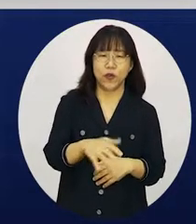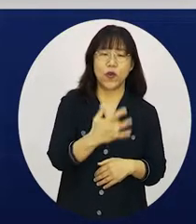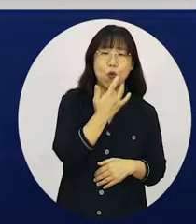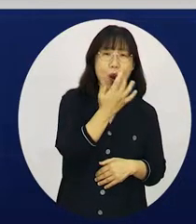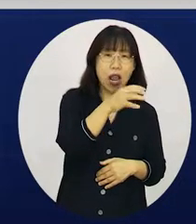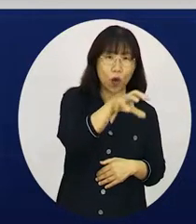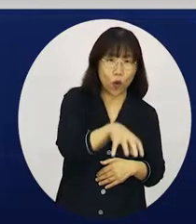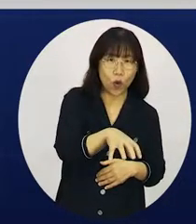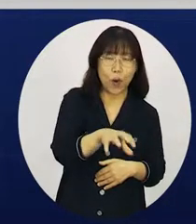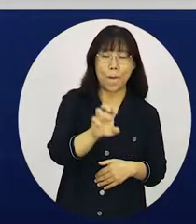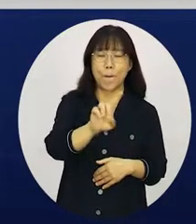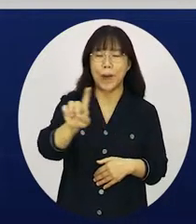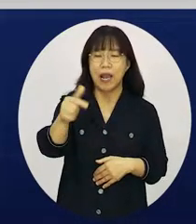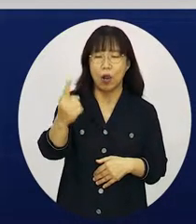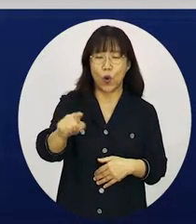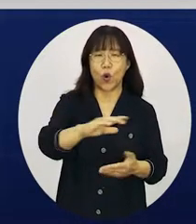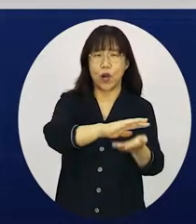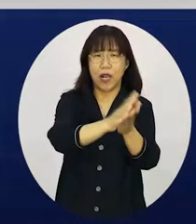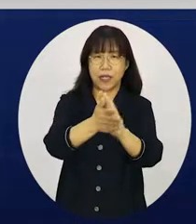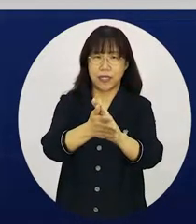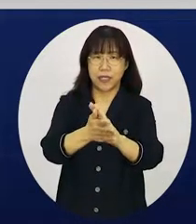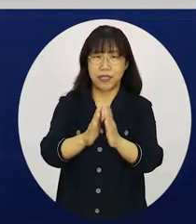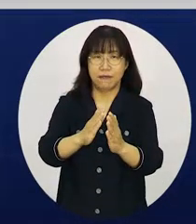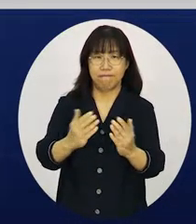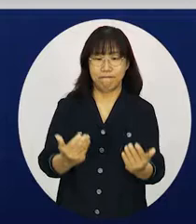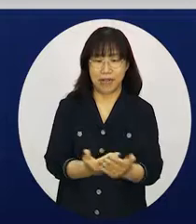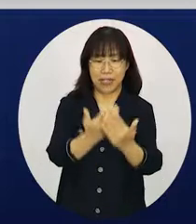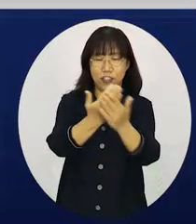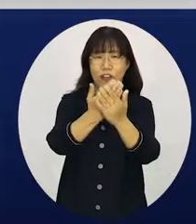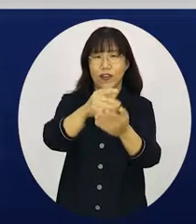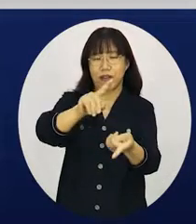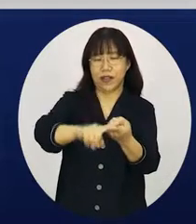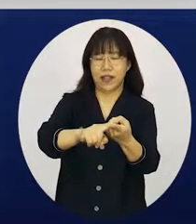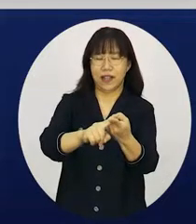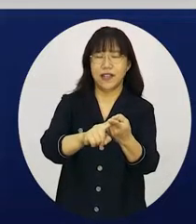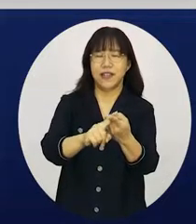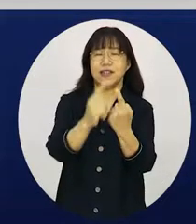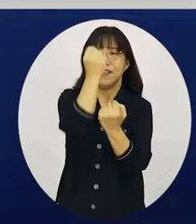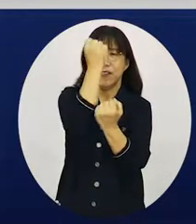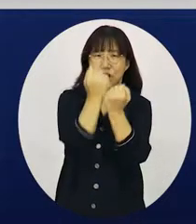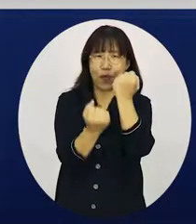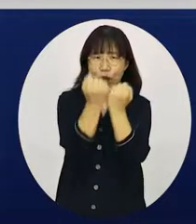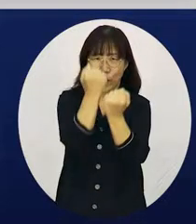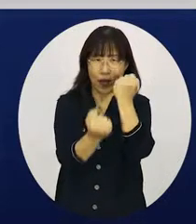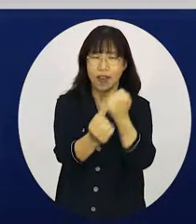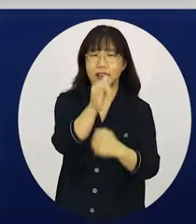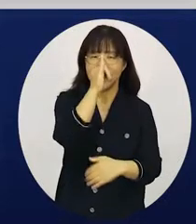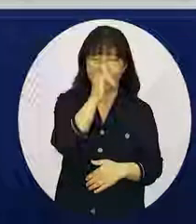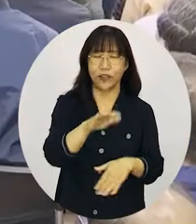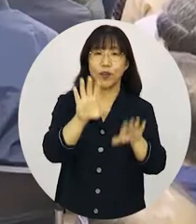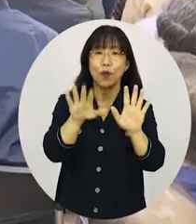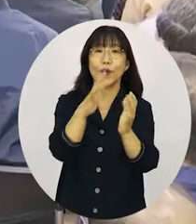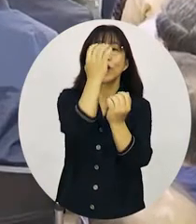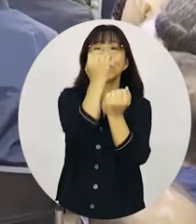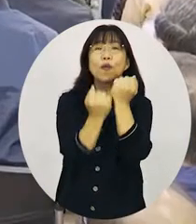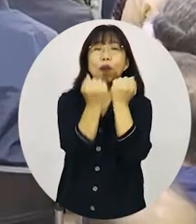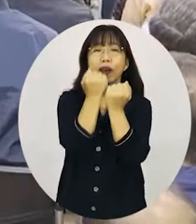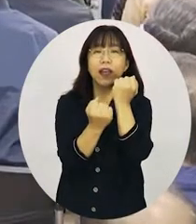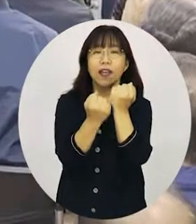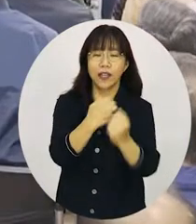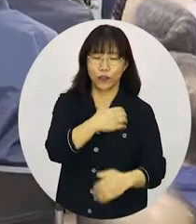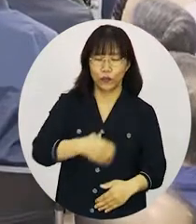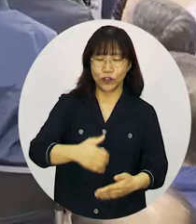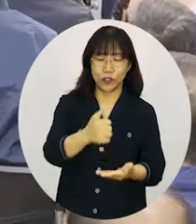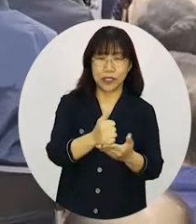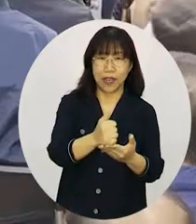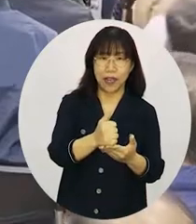위해 화곡도 마곡된다 원도심 활성화 주민설명회가 개최됐습니다. 이번